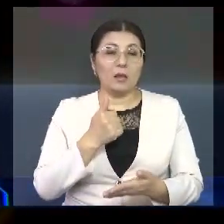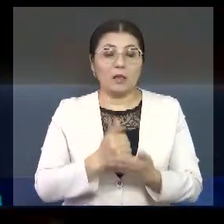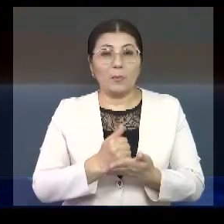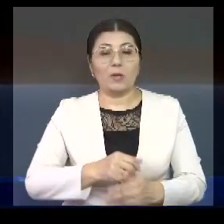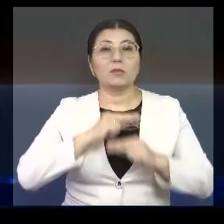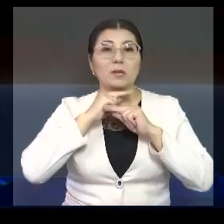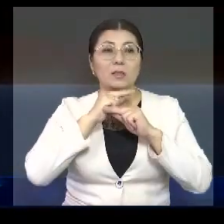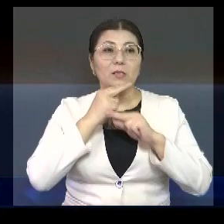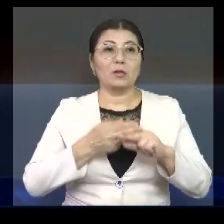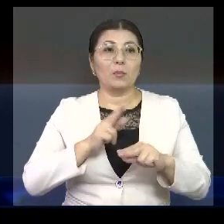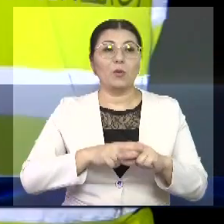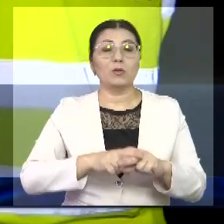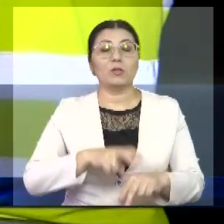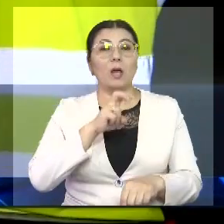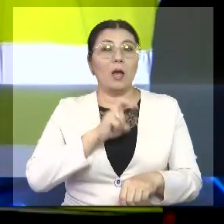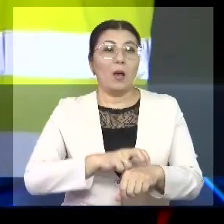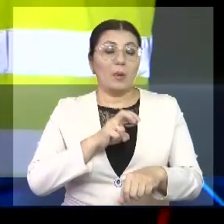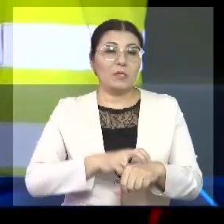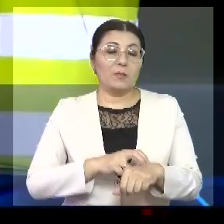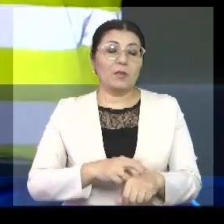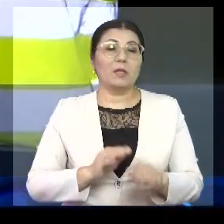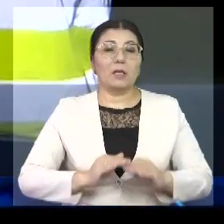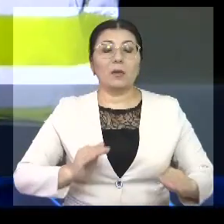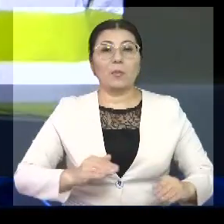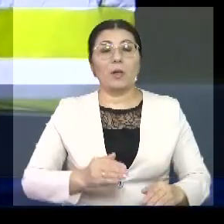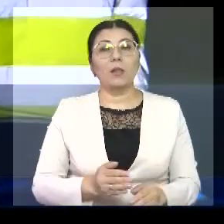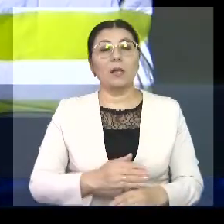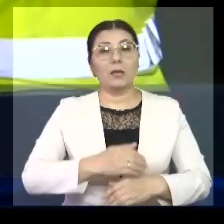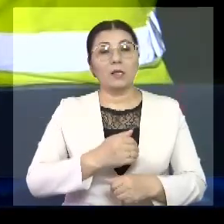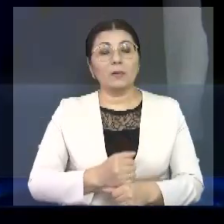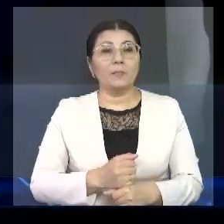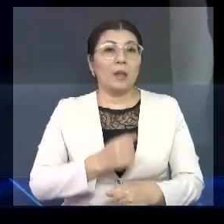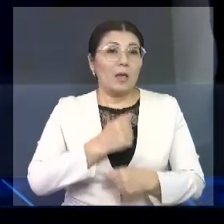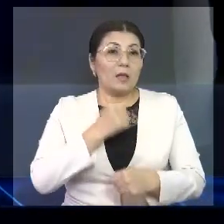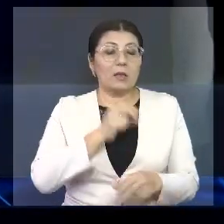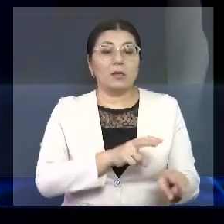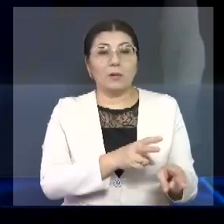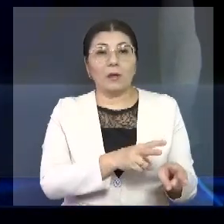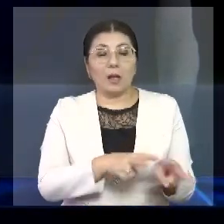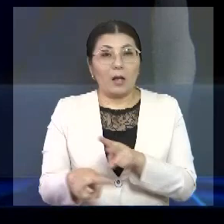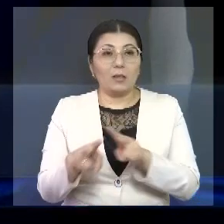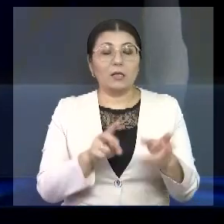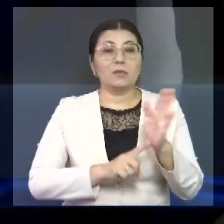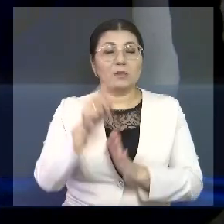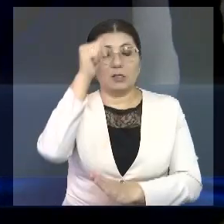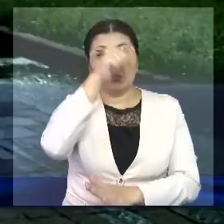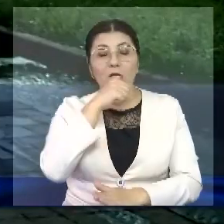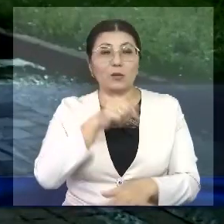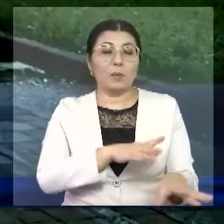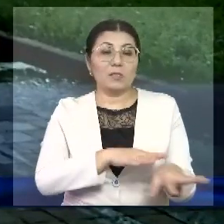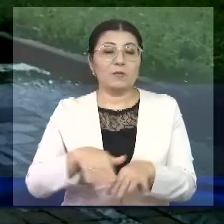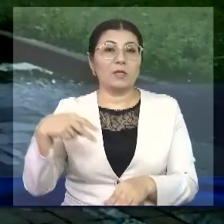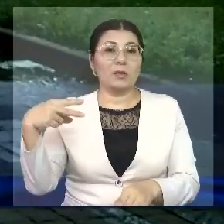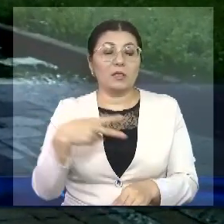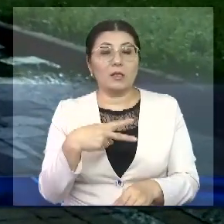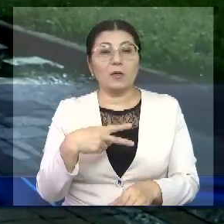тұста өңірлік полицейлер жасөспірімдердің тәртібін жіті қадағалайды. Жыл басынан бері жедел профилактикалық іс-шаралар аясында